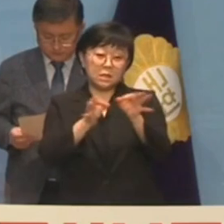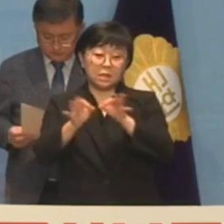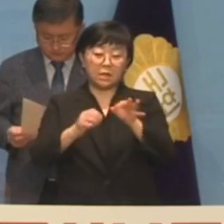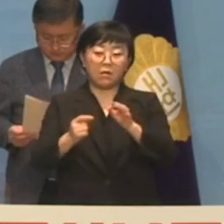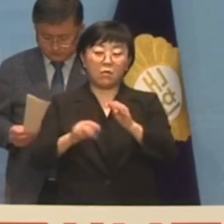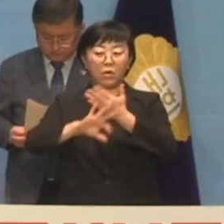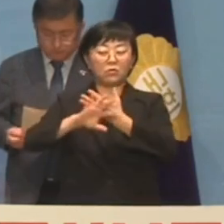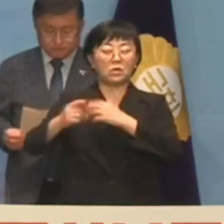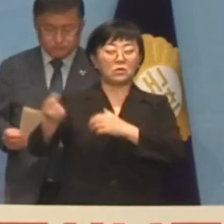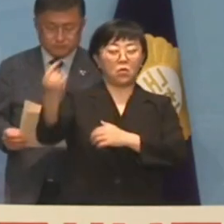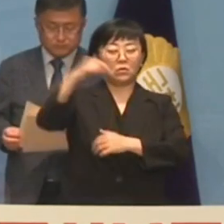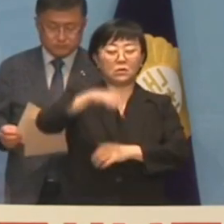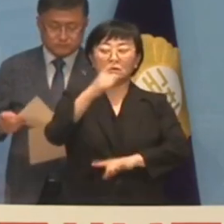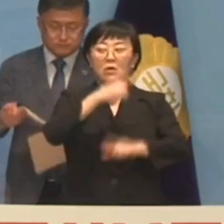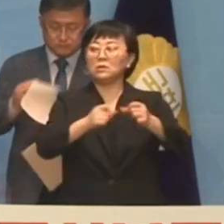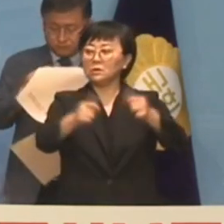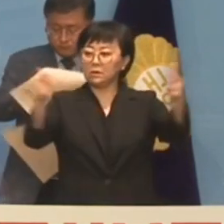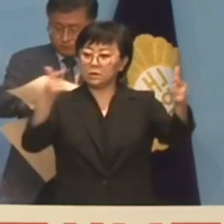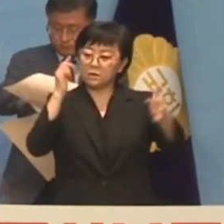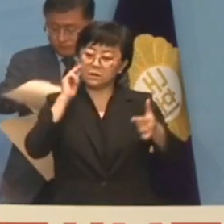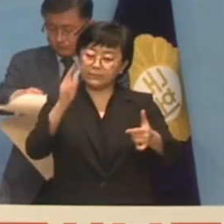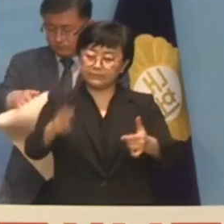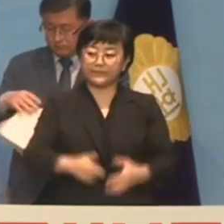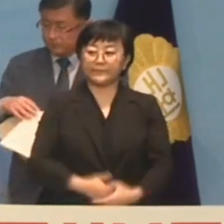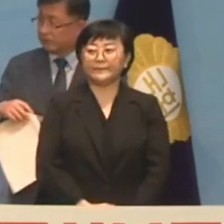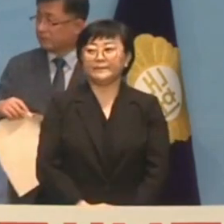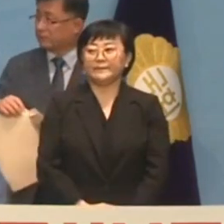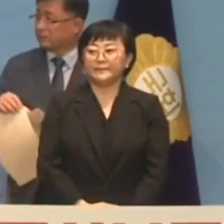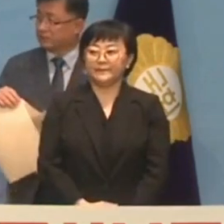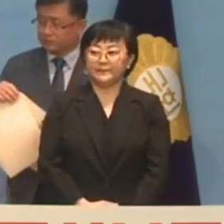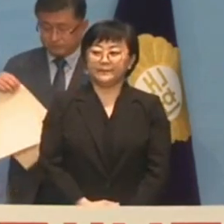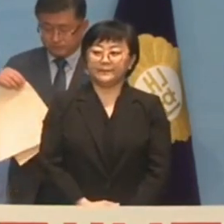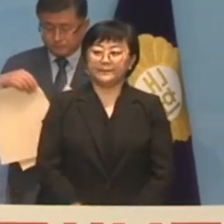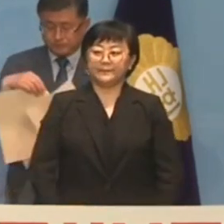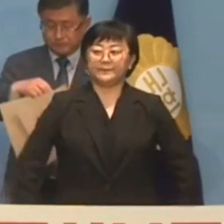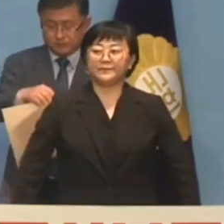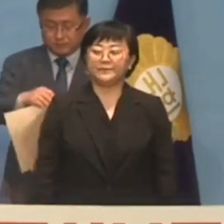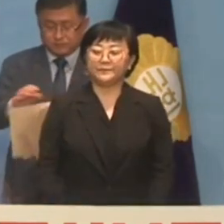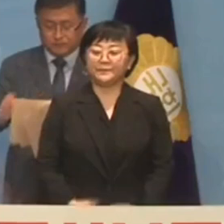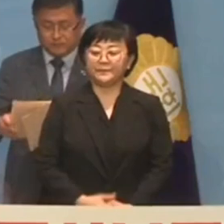잠식은 더욱 심화될 것이 자명하다.